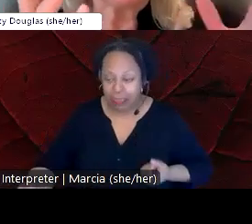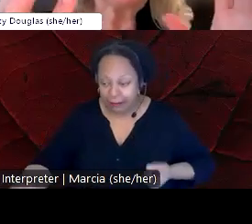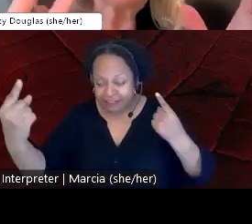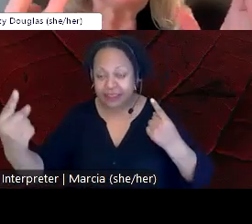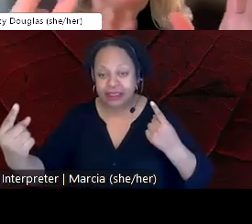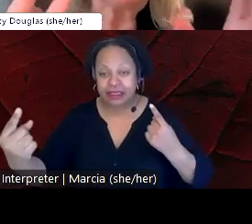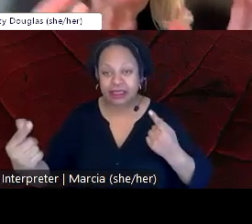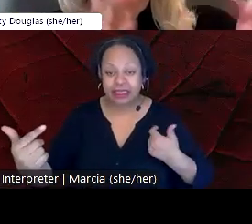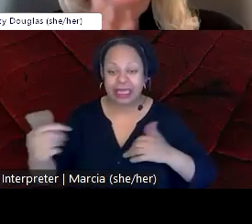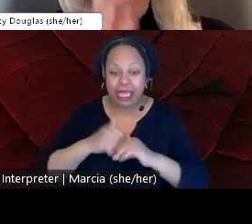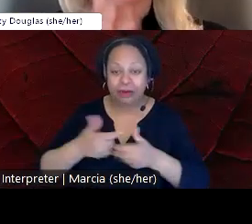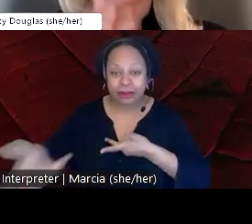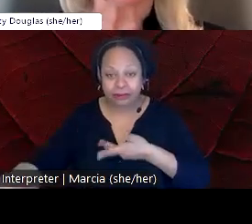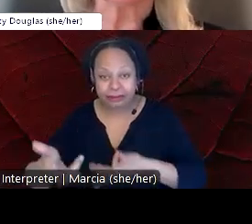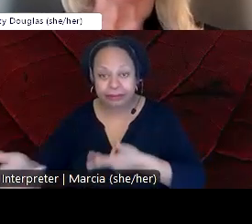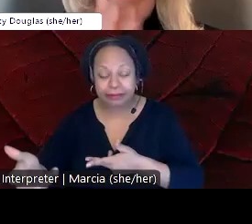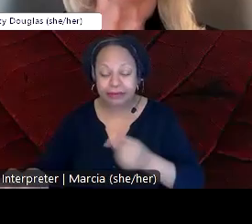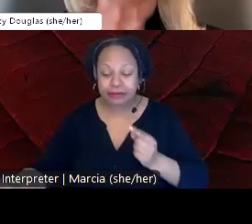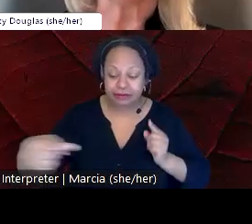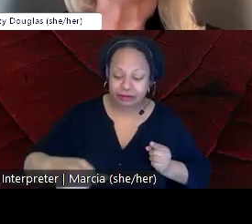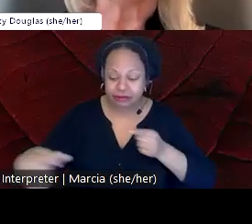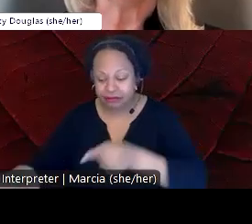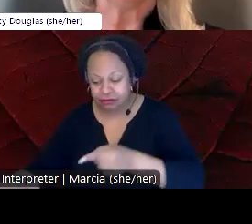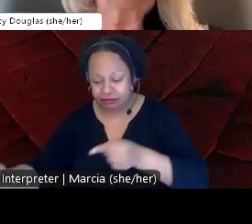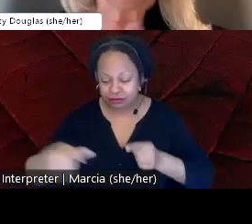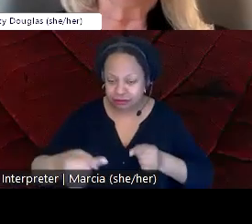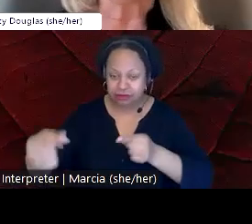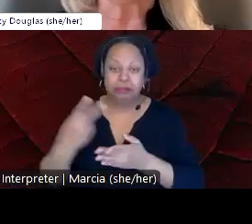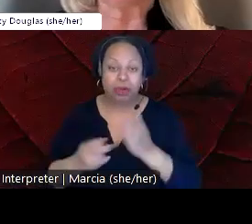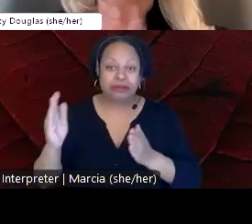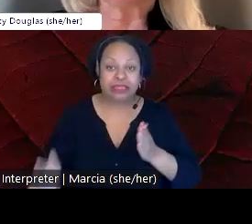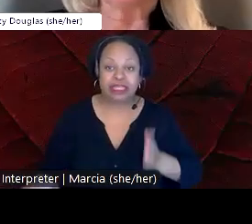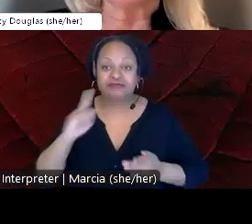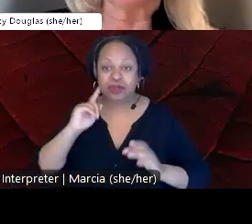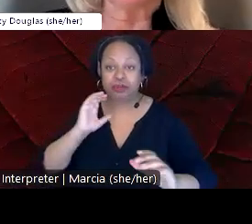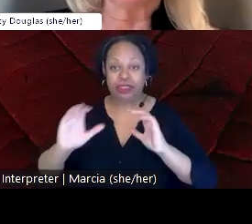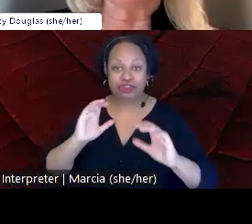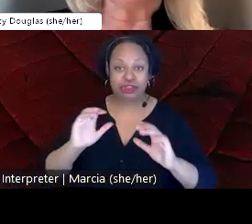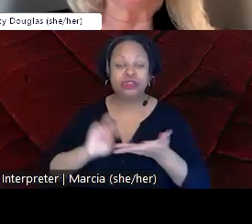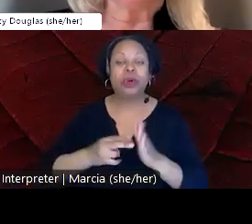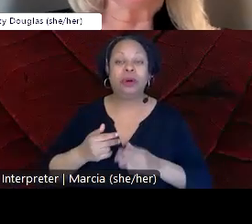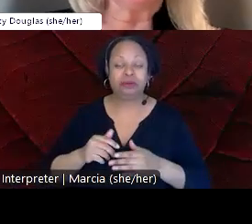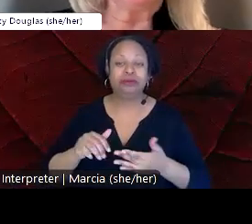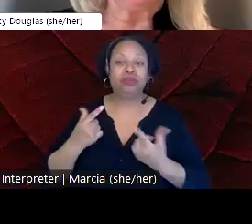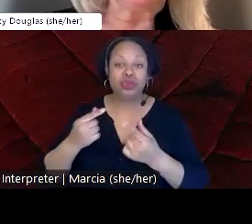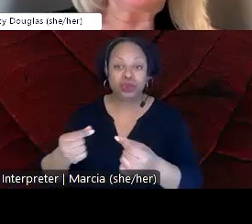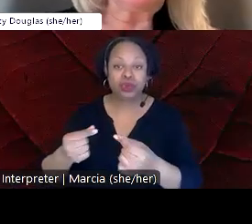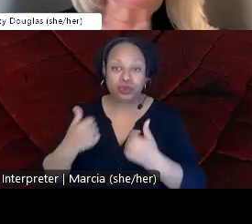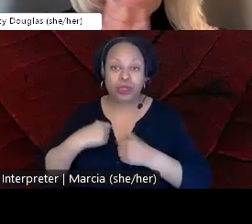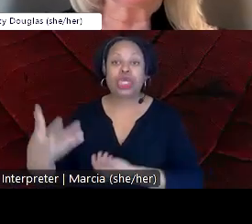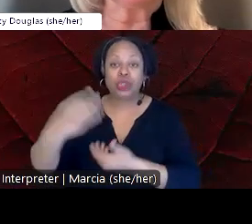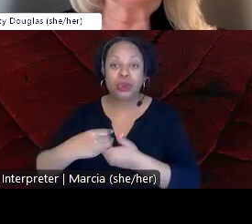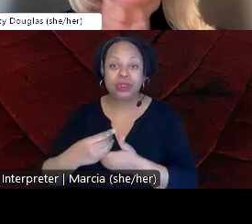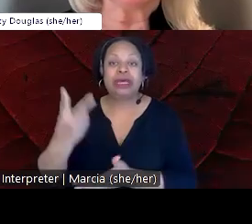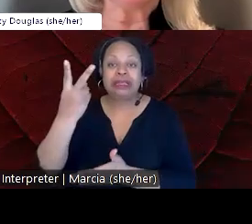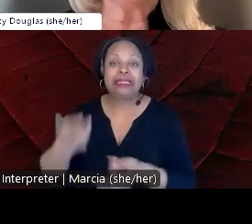preuve d'empathie, pour comprendre différentes façons de voir le monde et des façons différentes de communiquer. Donc, on doit